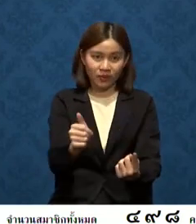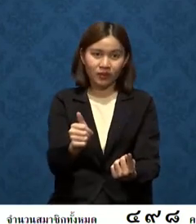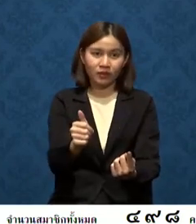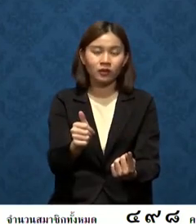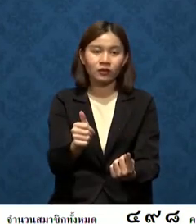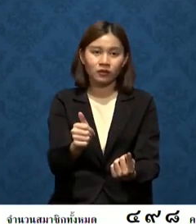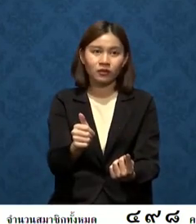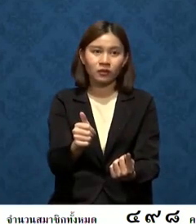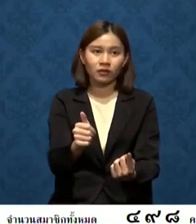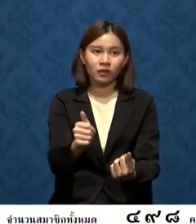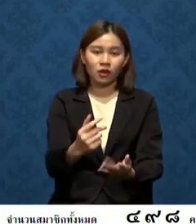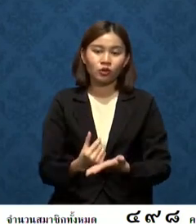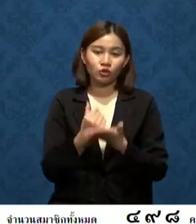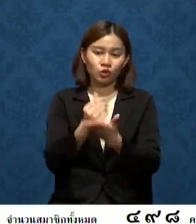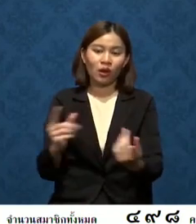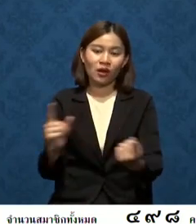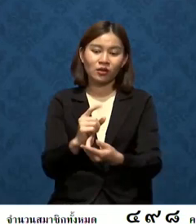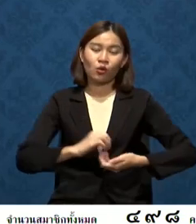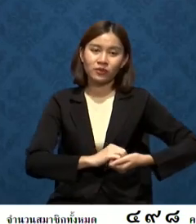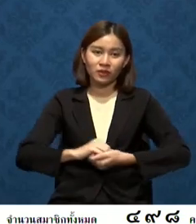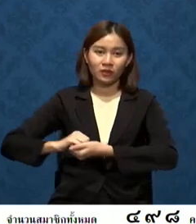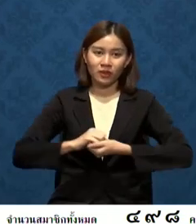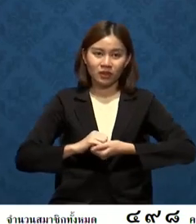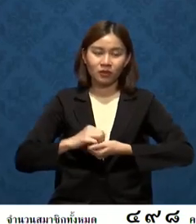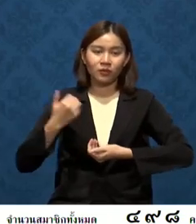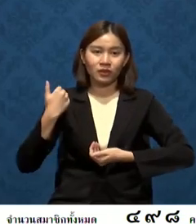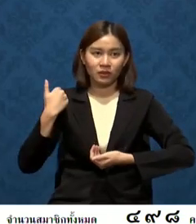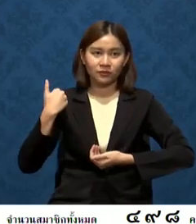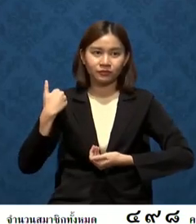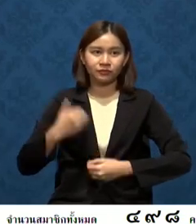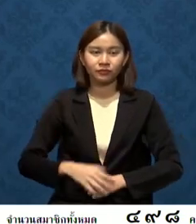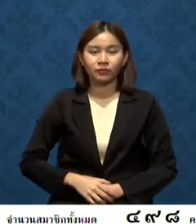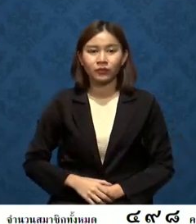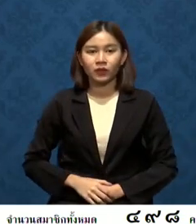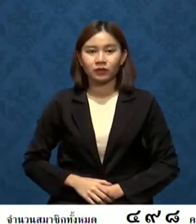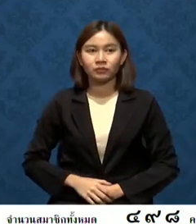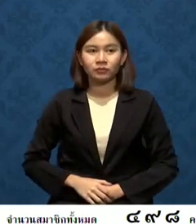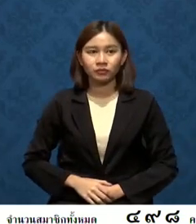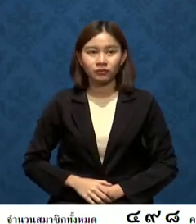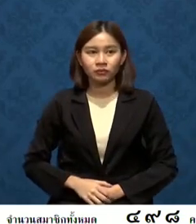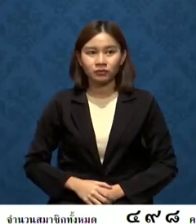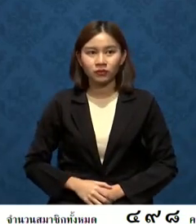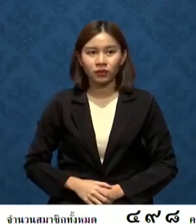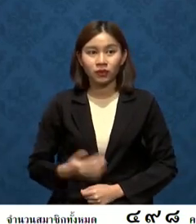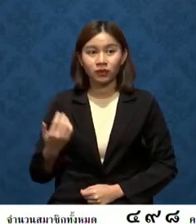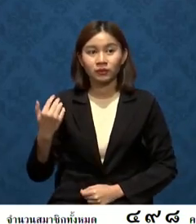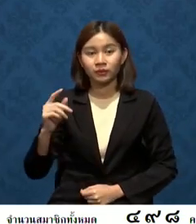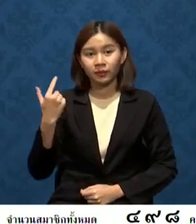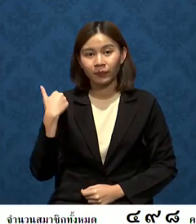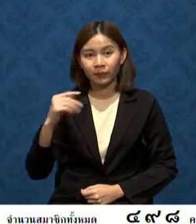ทำให้สังคมมีความสัมพันธ์และฉันด้วยการเกิดขึ้นก็มีชิง